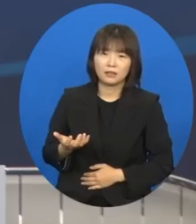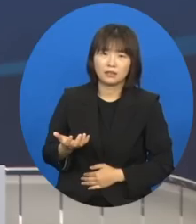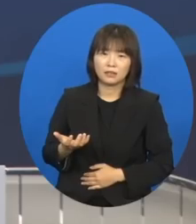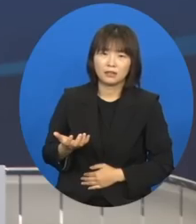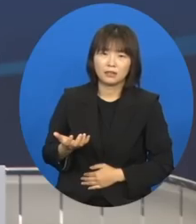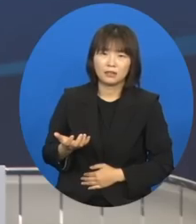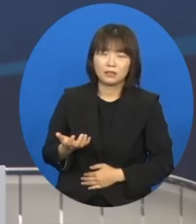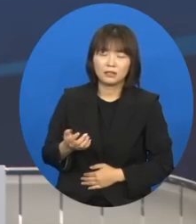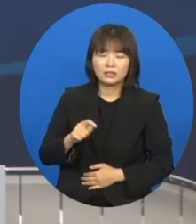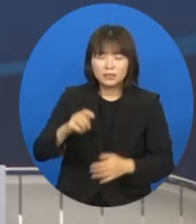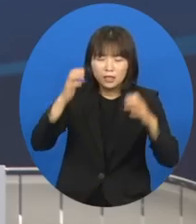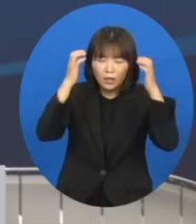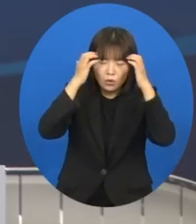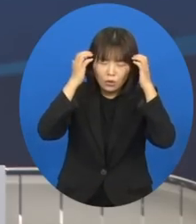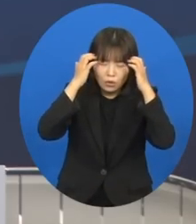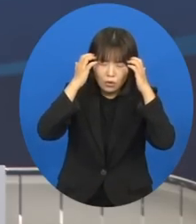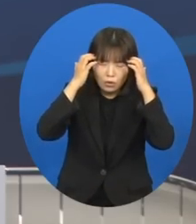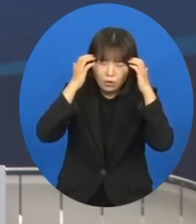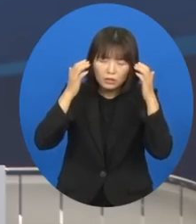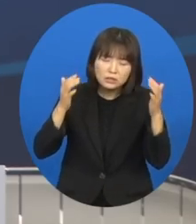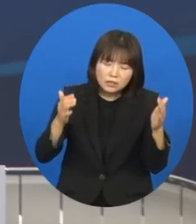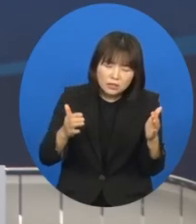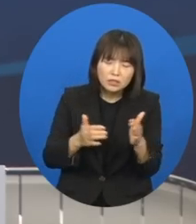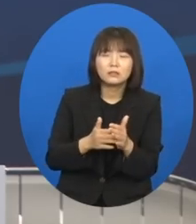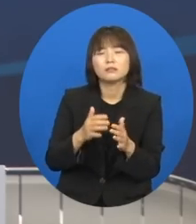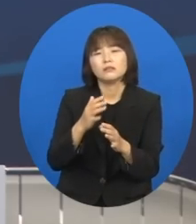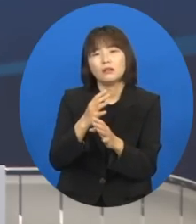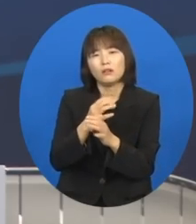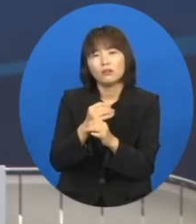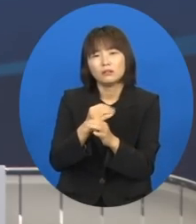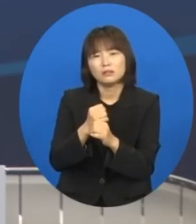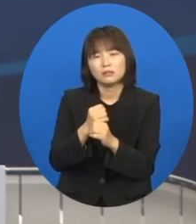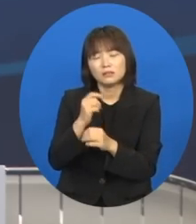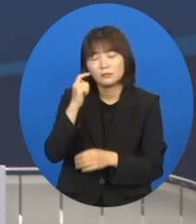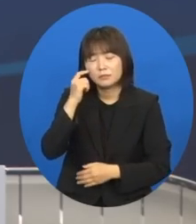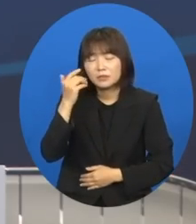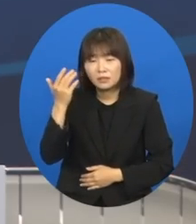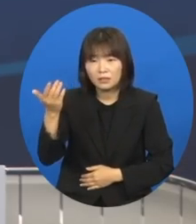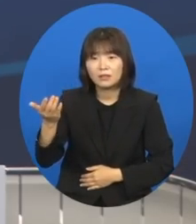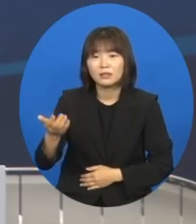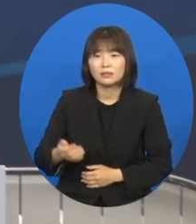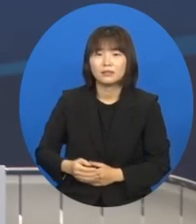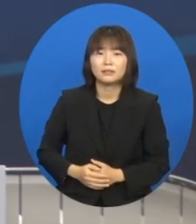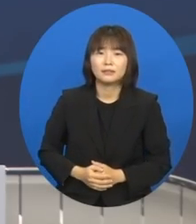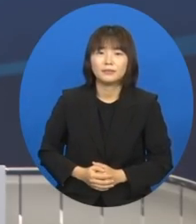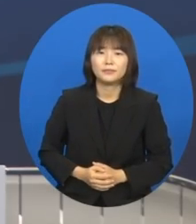이 고통의 끝자락은 언제쯤이 될까요?